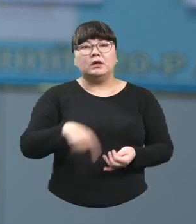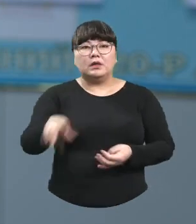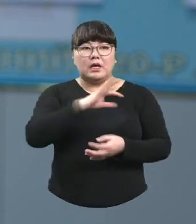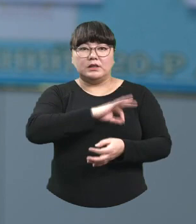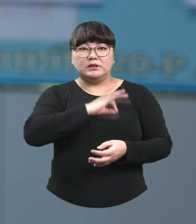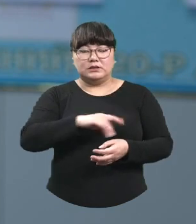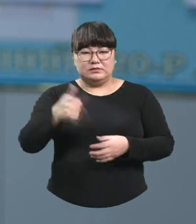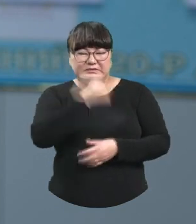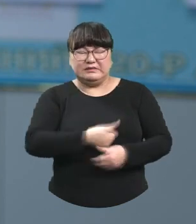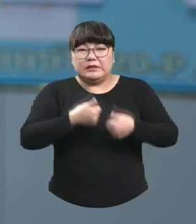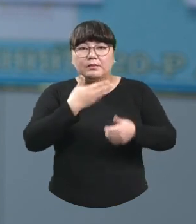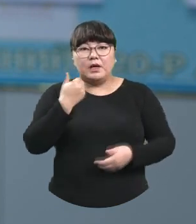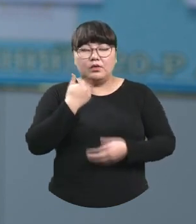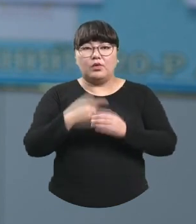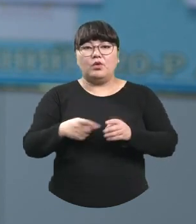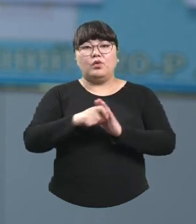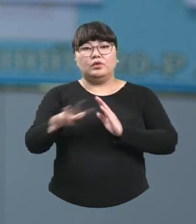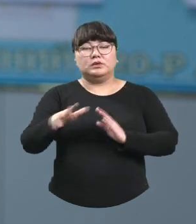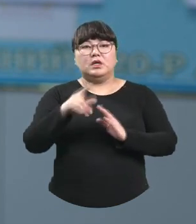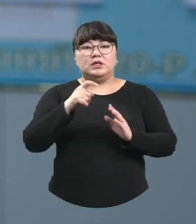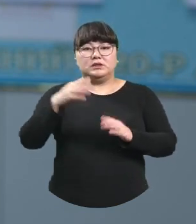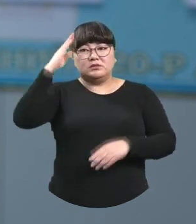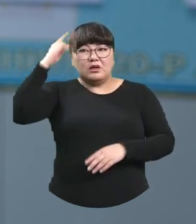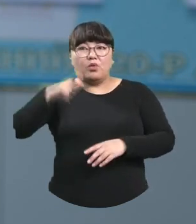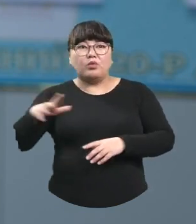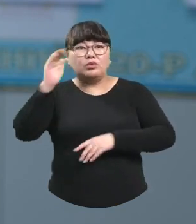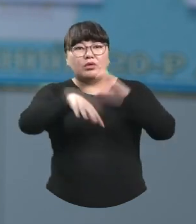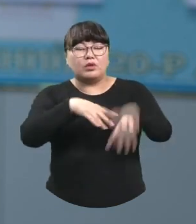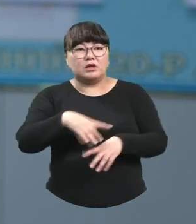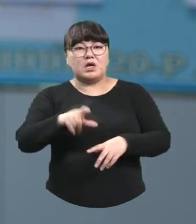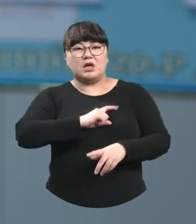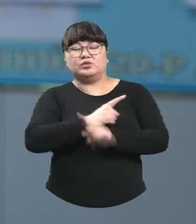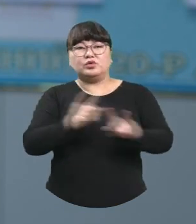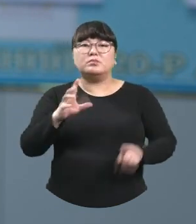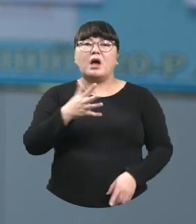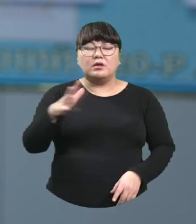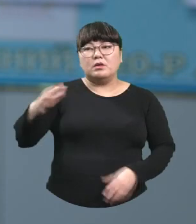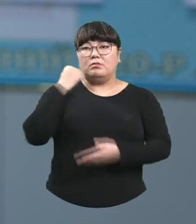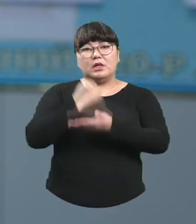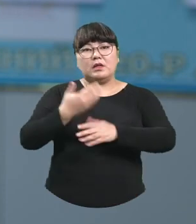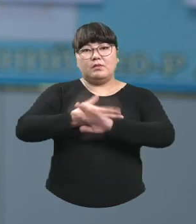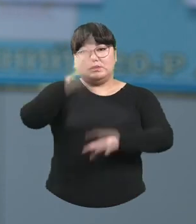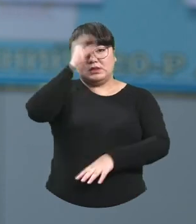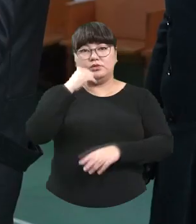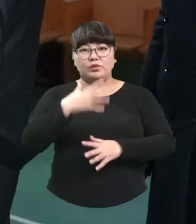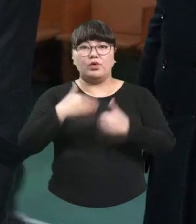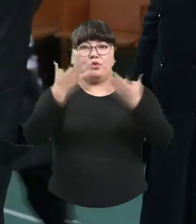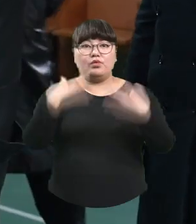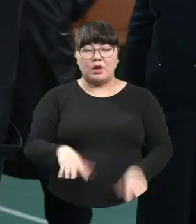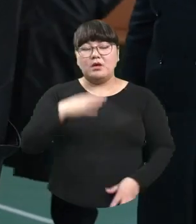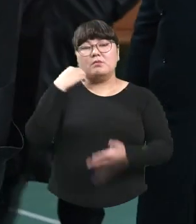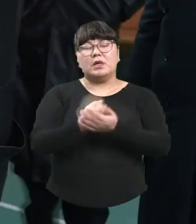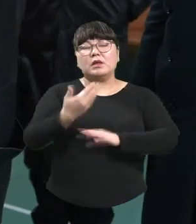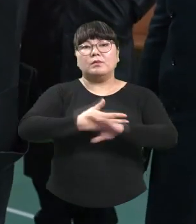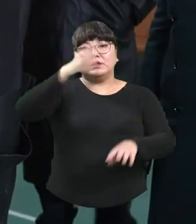бол ашиглалтын шаардлага хангахгүй нүүнэс үүдэд хугацаа зэргийн албаа гэж эргэж зөрчөдөг энэ нөхцөлөд л үүссэн байна гэж үзээд Батлан хамгаалалтын сайдд зөвлөмж өргөлсөн.